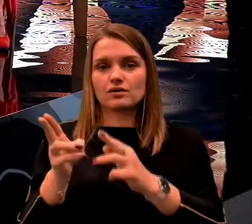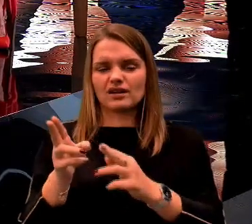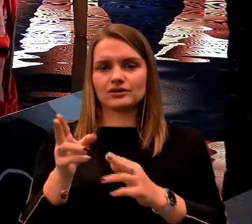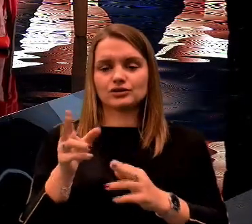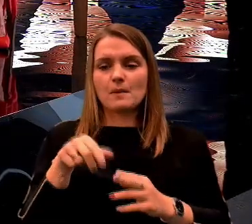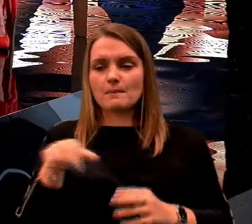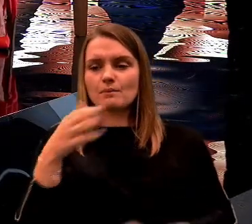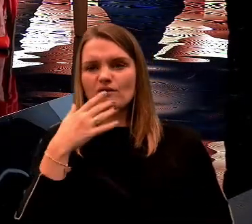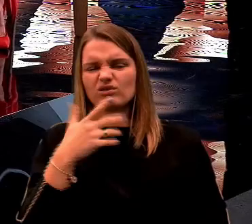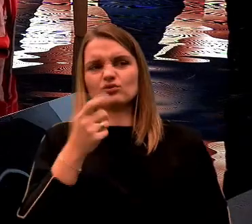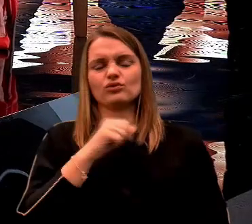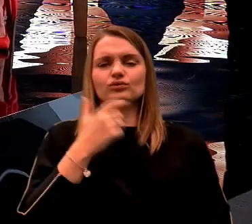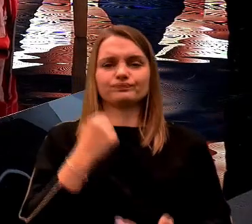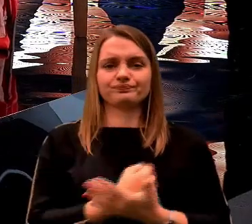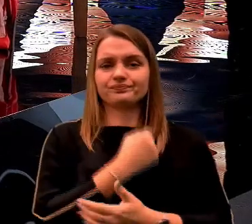tego nie będzie.